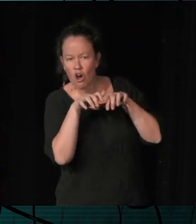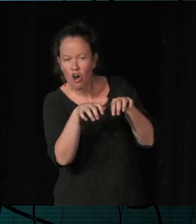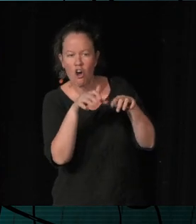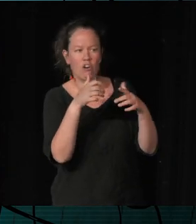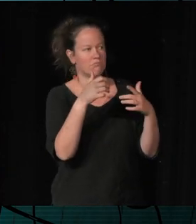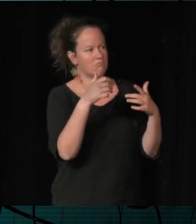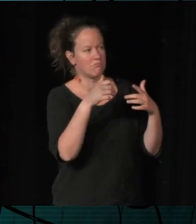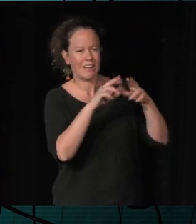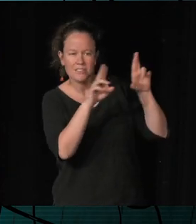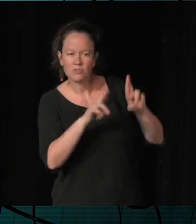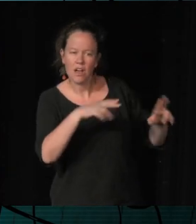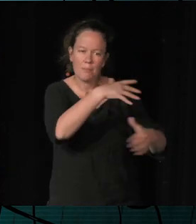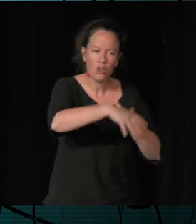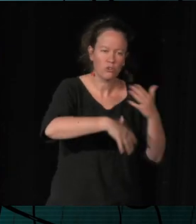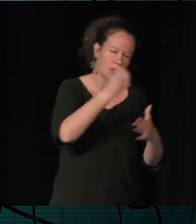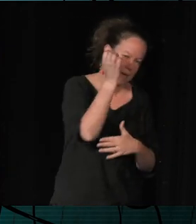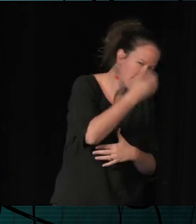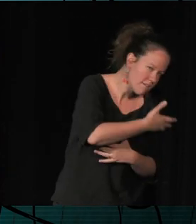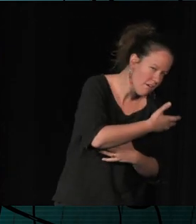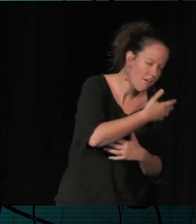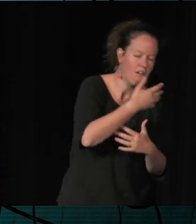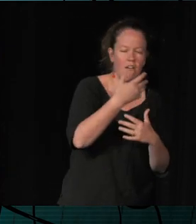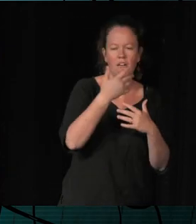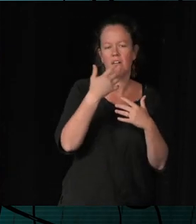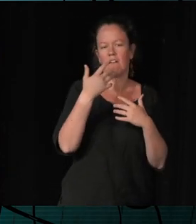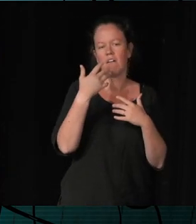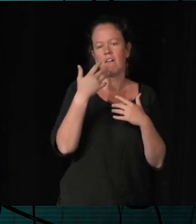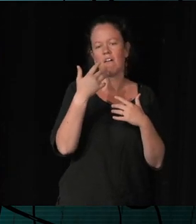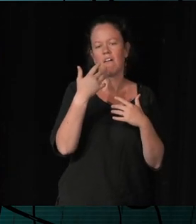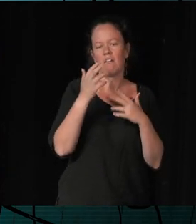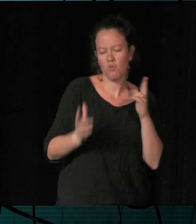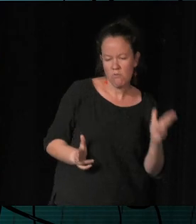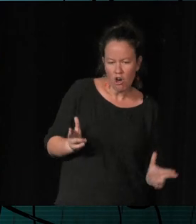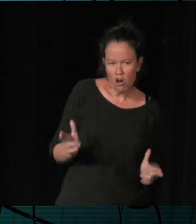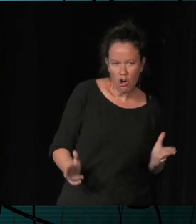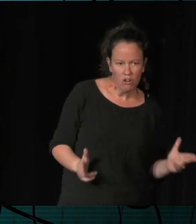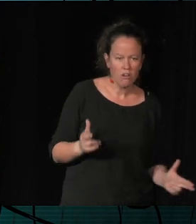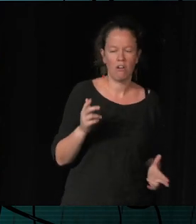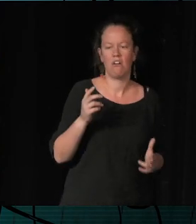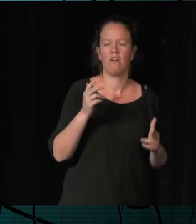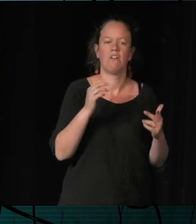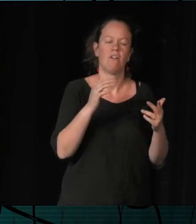codes internationaux avec le zombie, le badass américain et son gros Beretta.